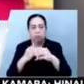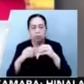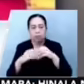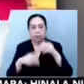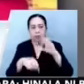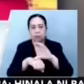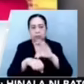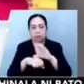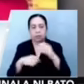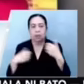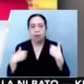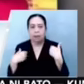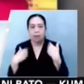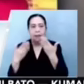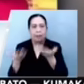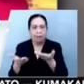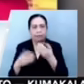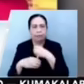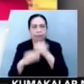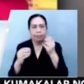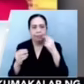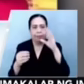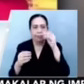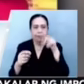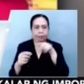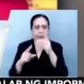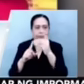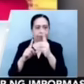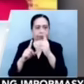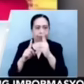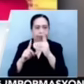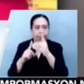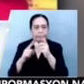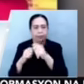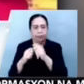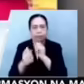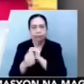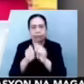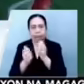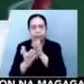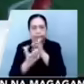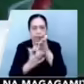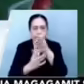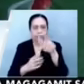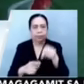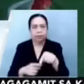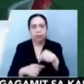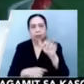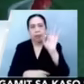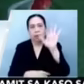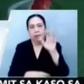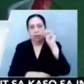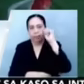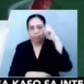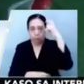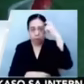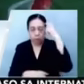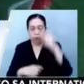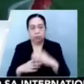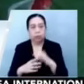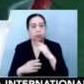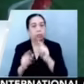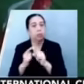saan kita ng isang lalaki ang pintuan na dinaanan ni Pastor Quiboloy. Sagot naman ng grupo sa